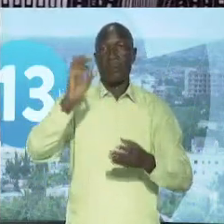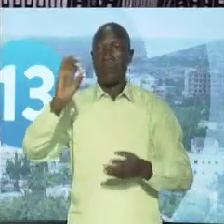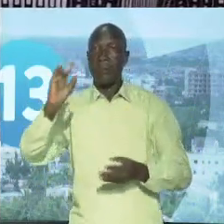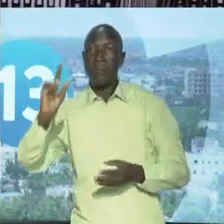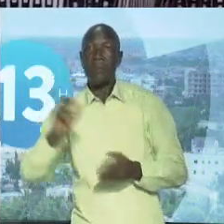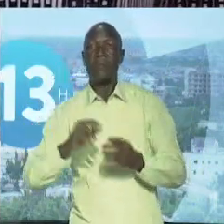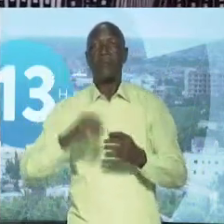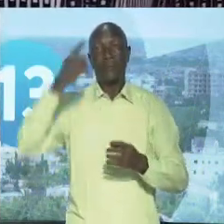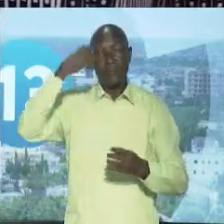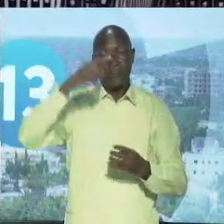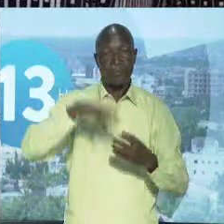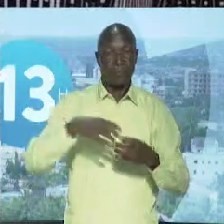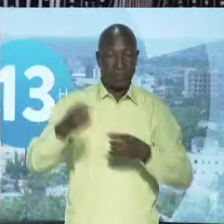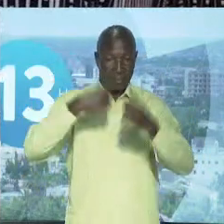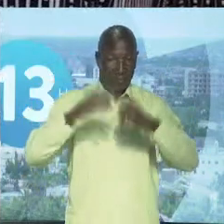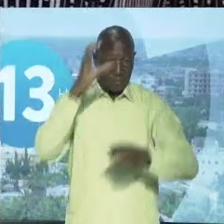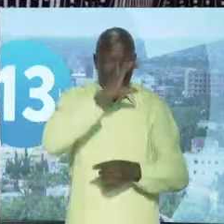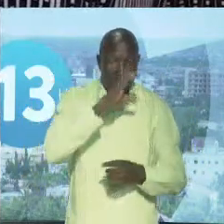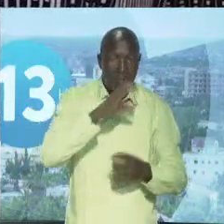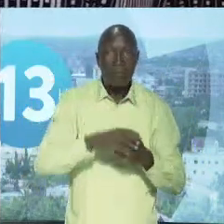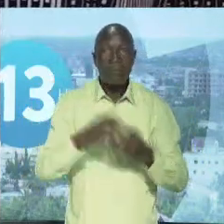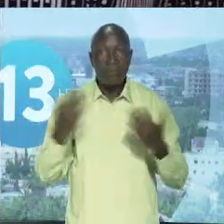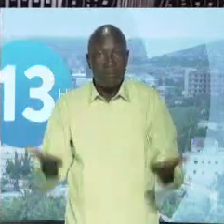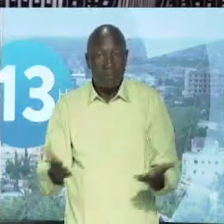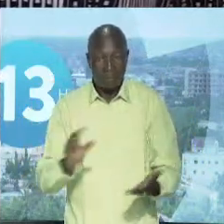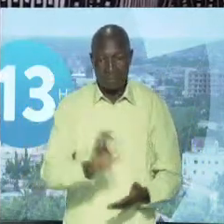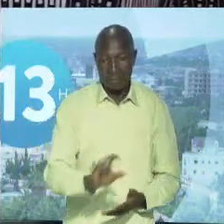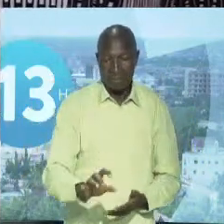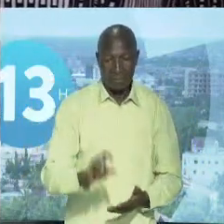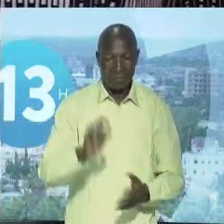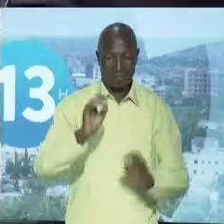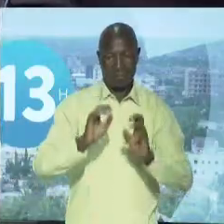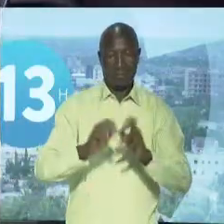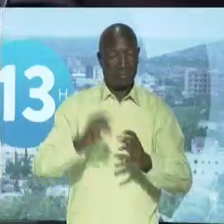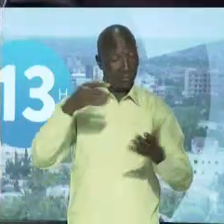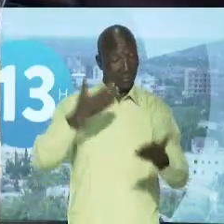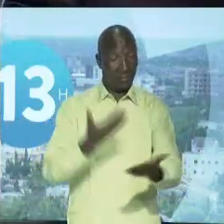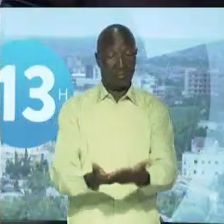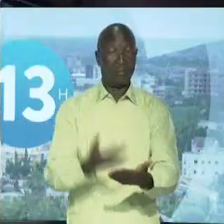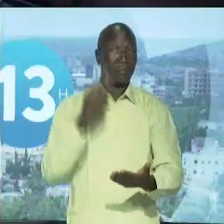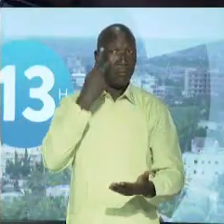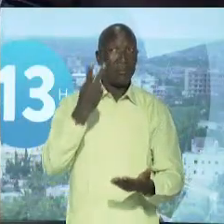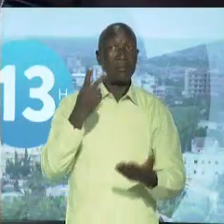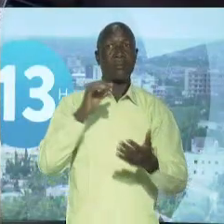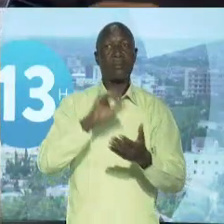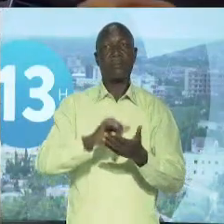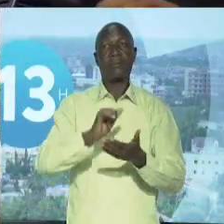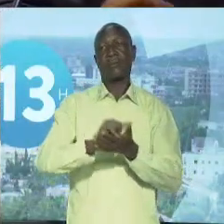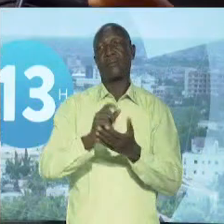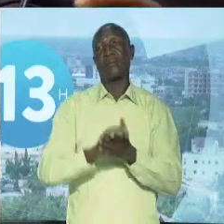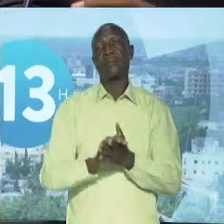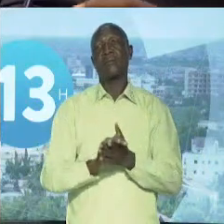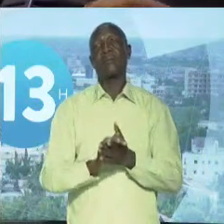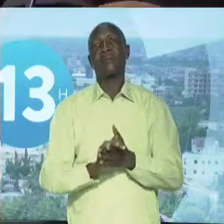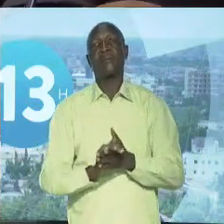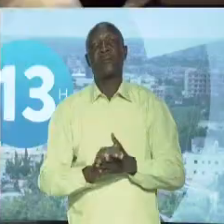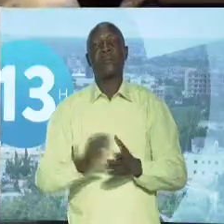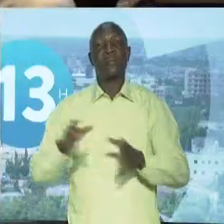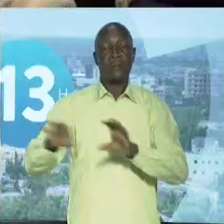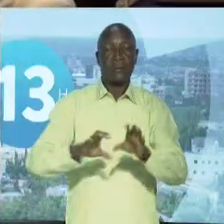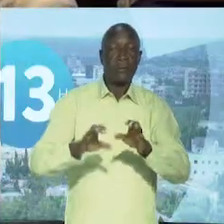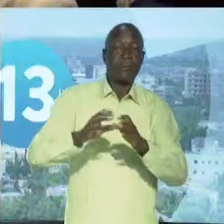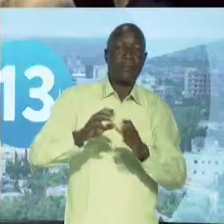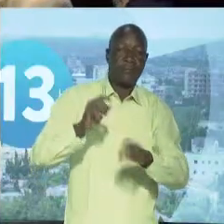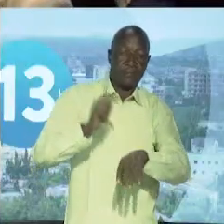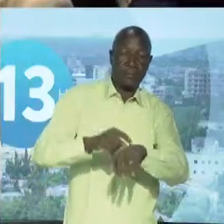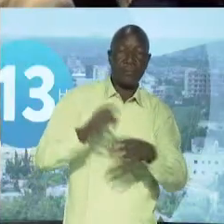les couloirs d'un ministère. Aujourd'hui, il suffit d'un simple clic, il a accès à son bulletin. Les ministres des 38 États membres font le point de